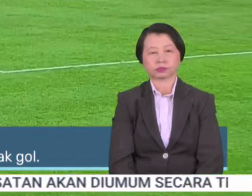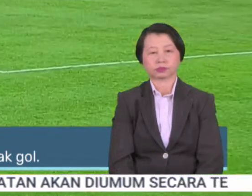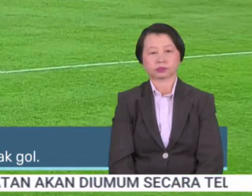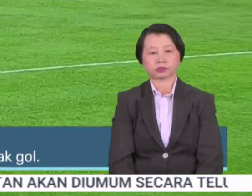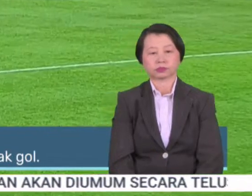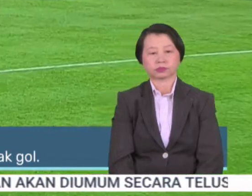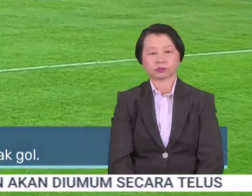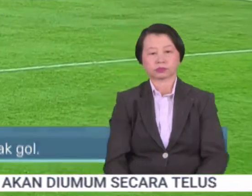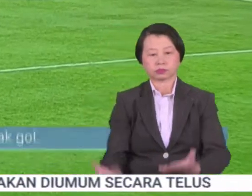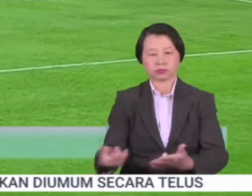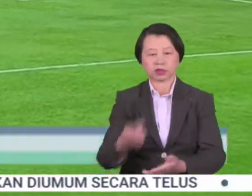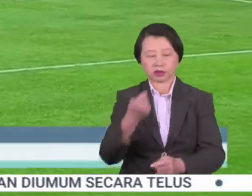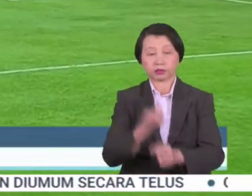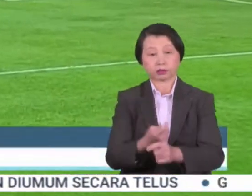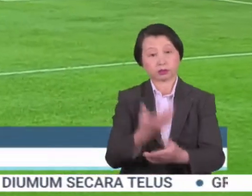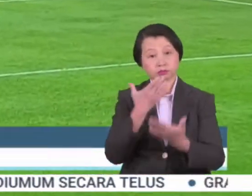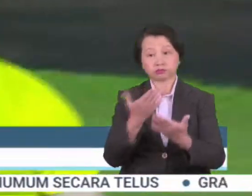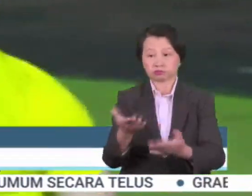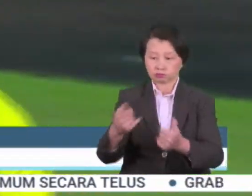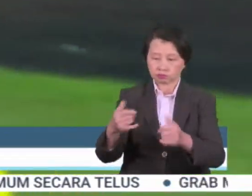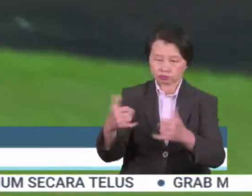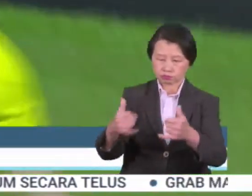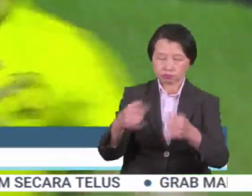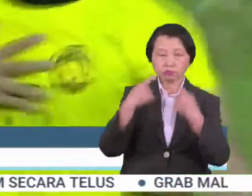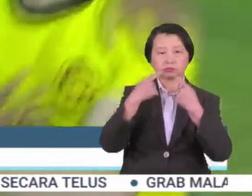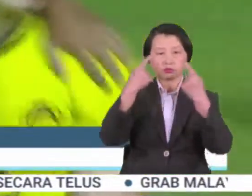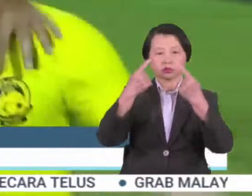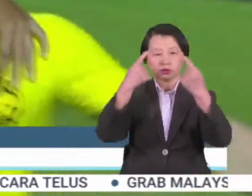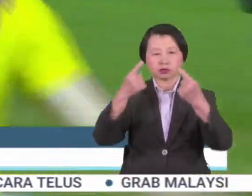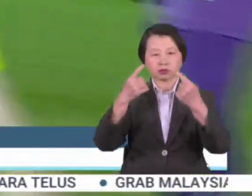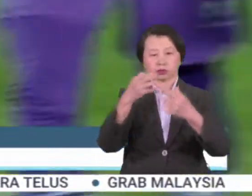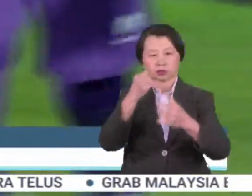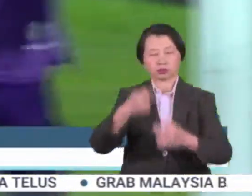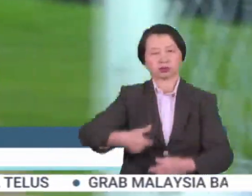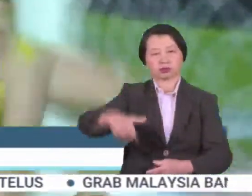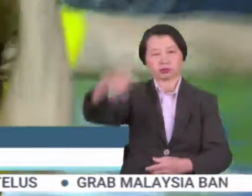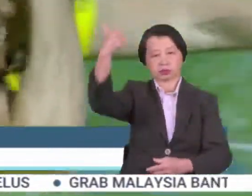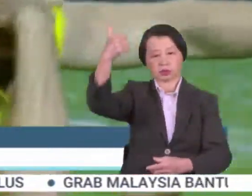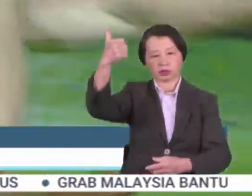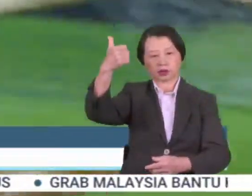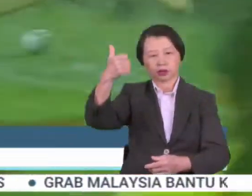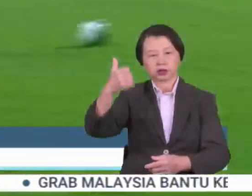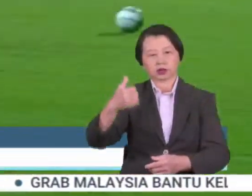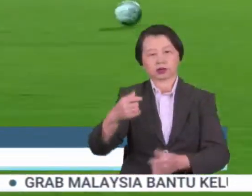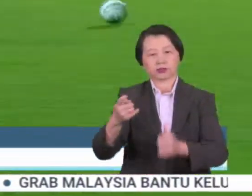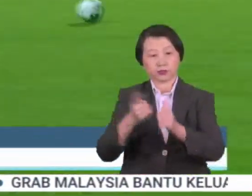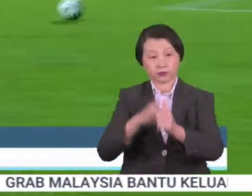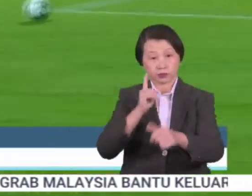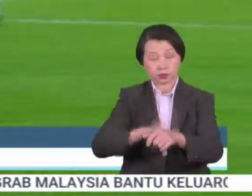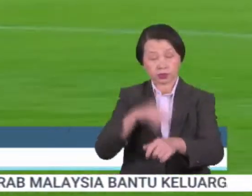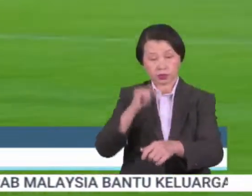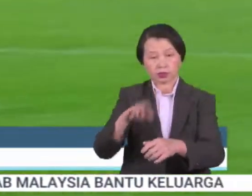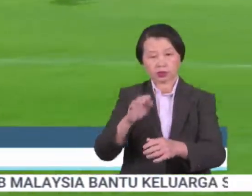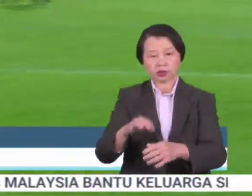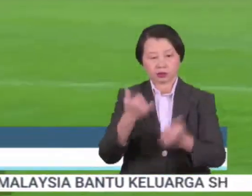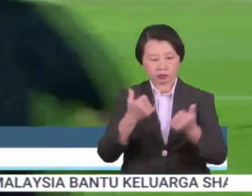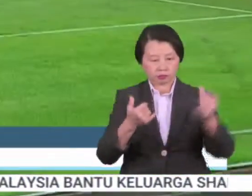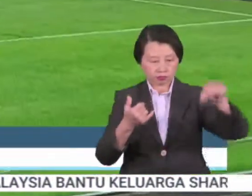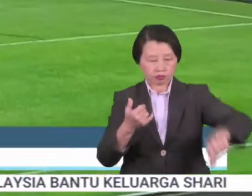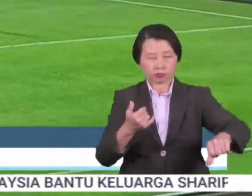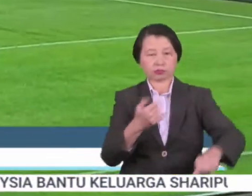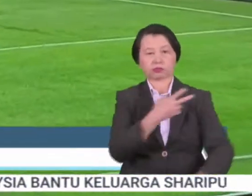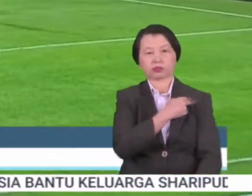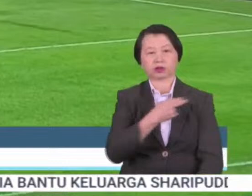Apun beliau tetap menghargai persembahan mereka yang berjaya melengkapkan kemenangan sulung kempen berkenaan dengan menjinakkan